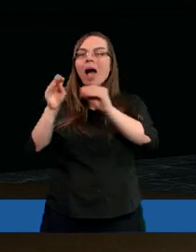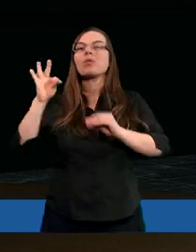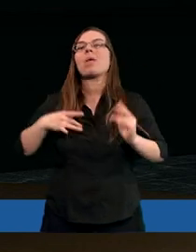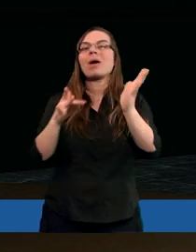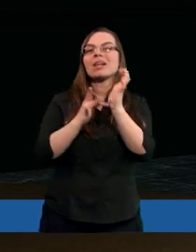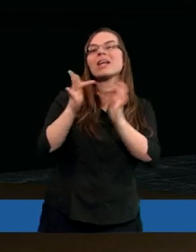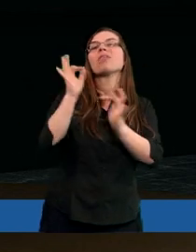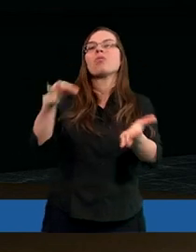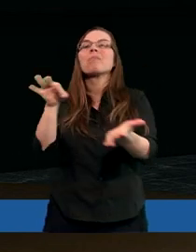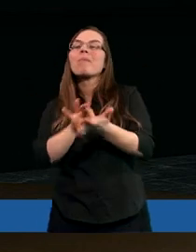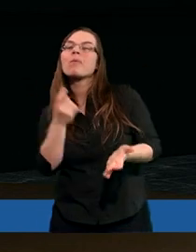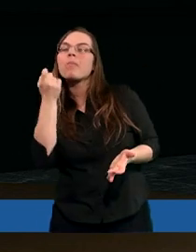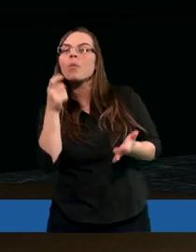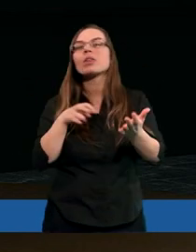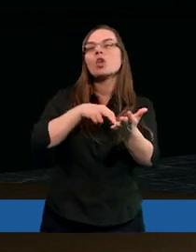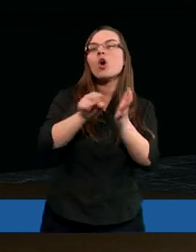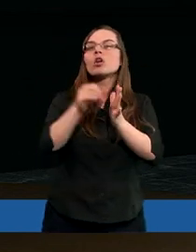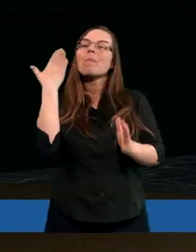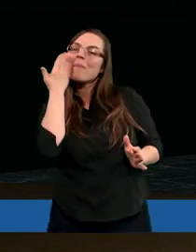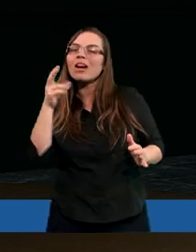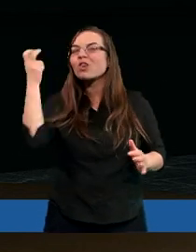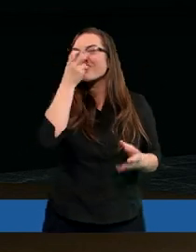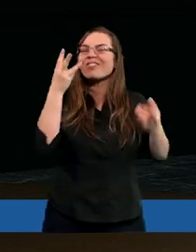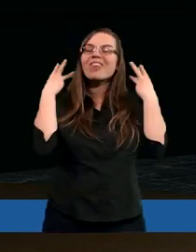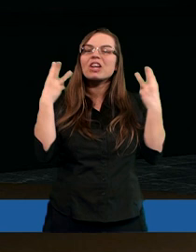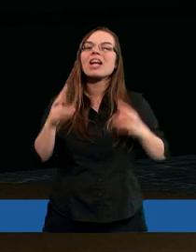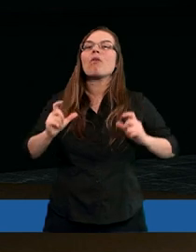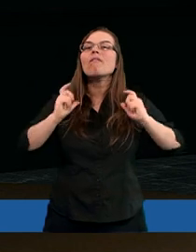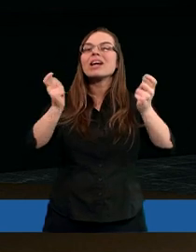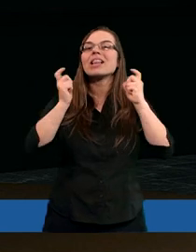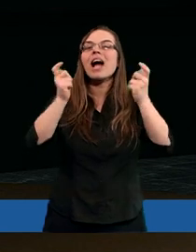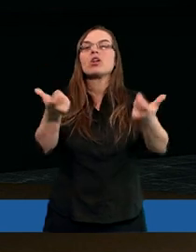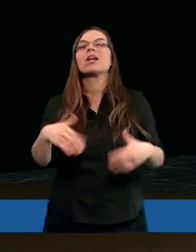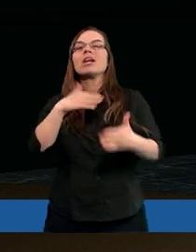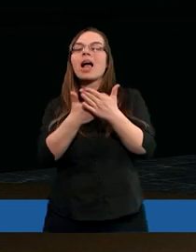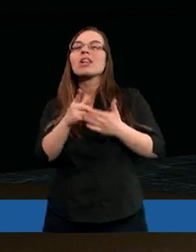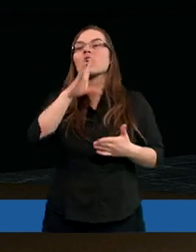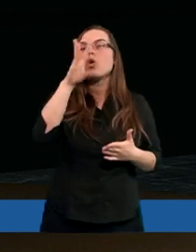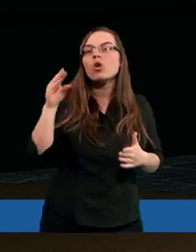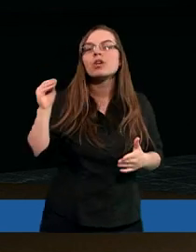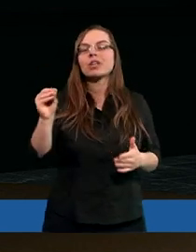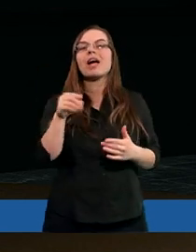Jezus i w pewnym momencie dochodzi do bardzo ciekawego wydarzenia, dlatego że w wierszu